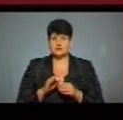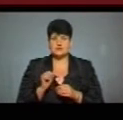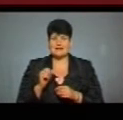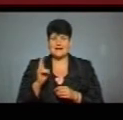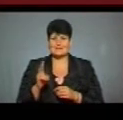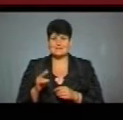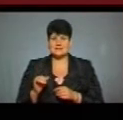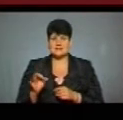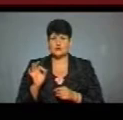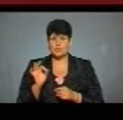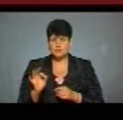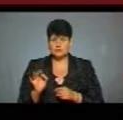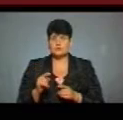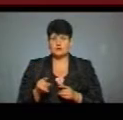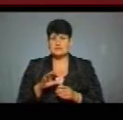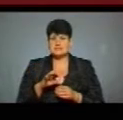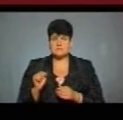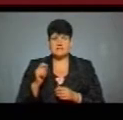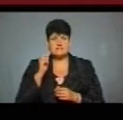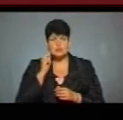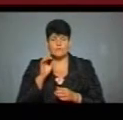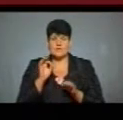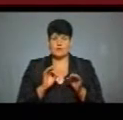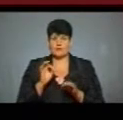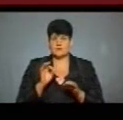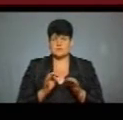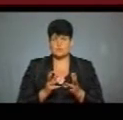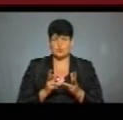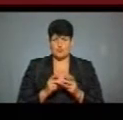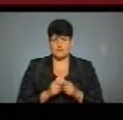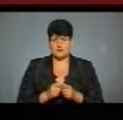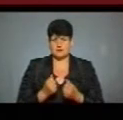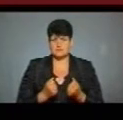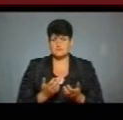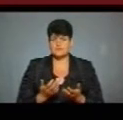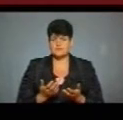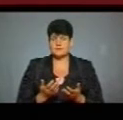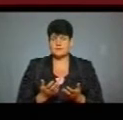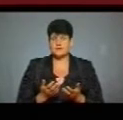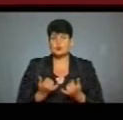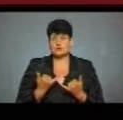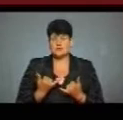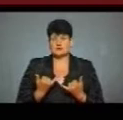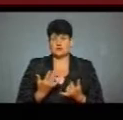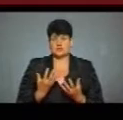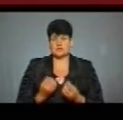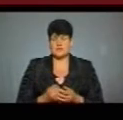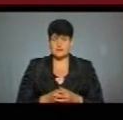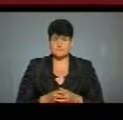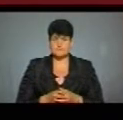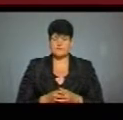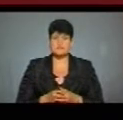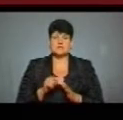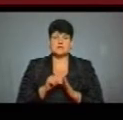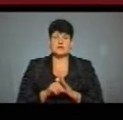нуля, то хоча б забрати віковий коефіцієнт в обрахуванні акцизу. Це то, що на сьогоднішній день. Значить,